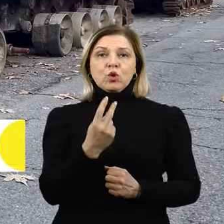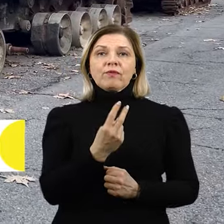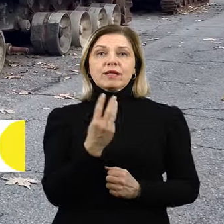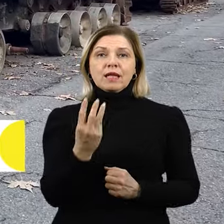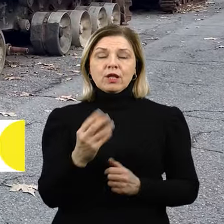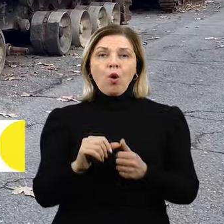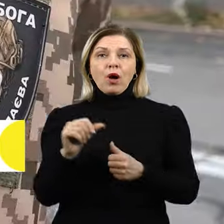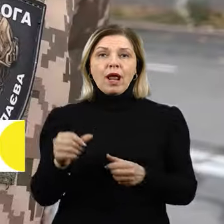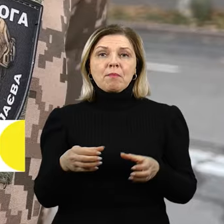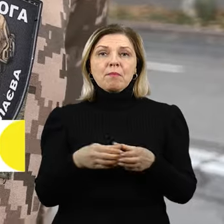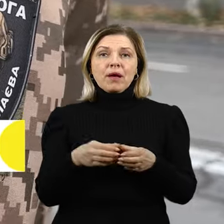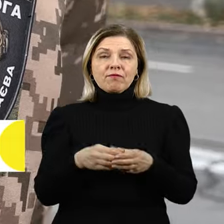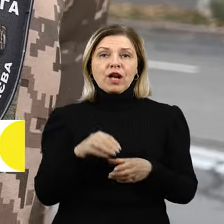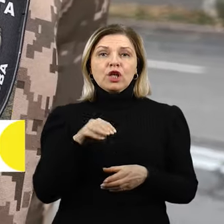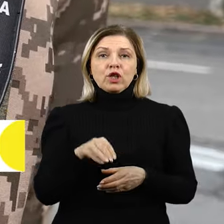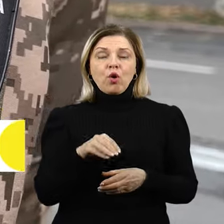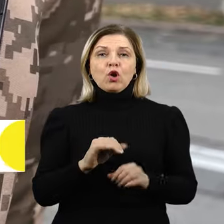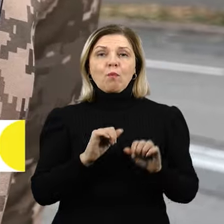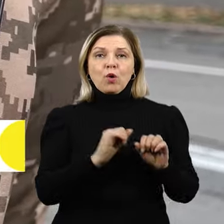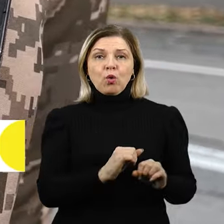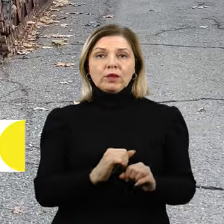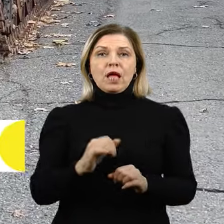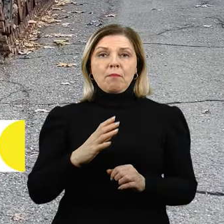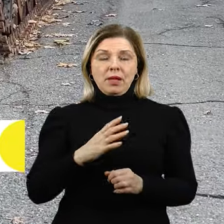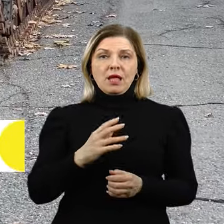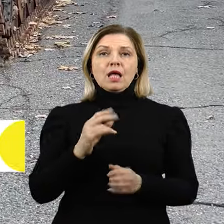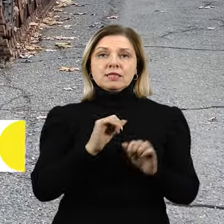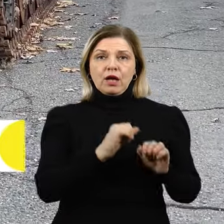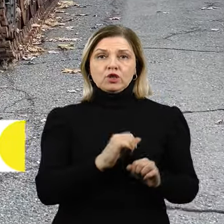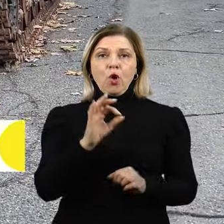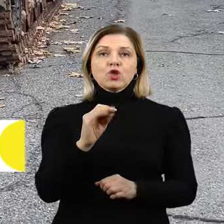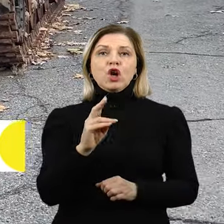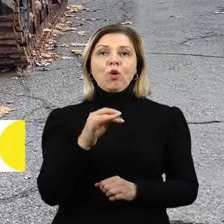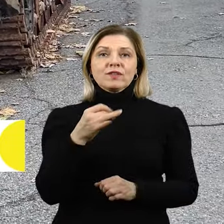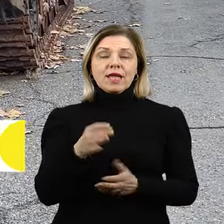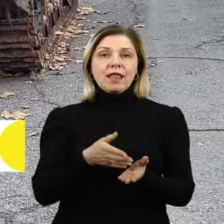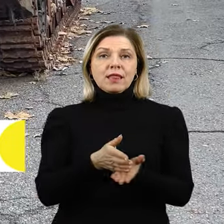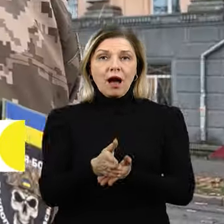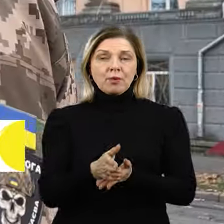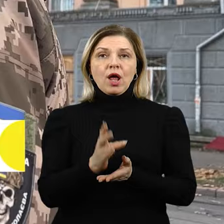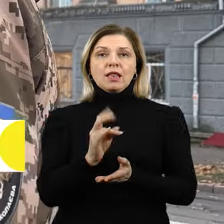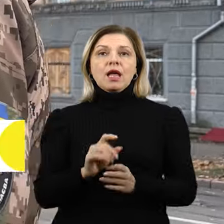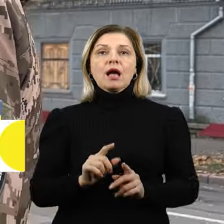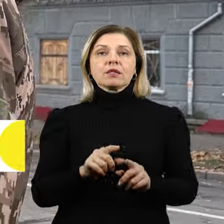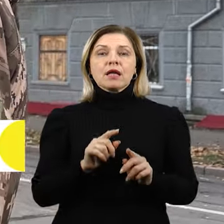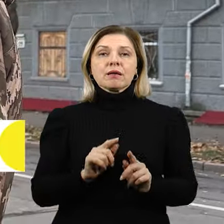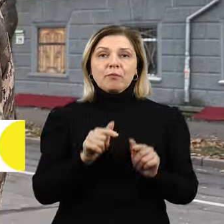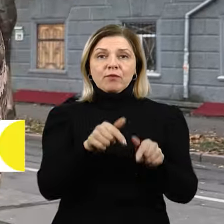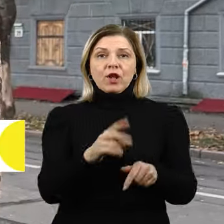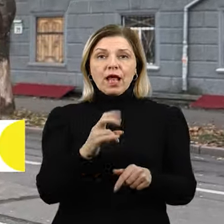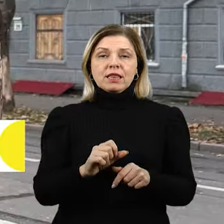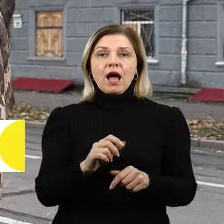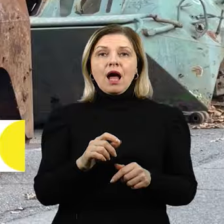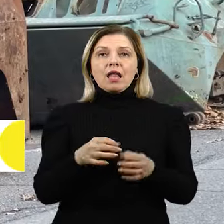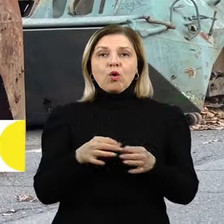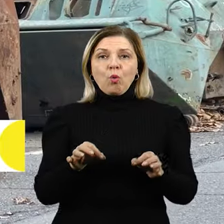окрема бригада територіальної оборони Збройних сил України ставала на захист Очаківського напрямку, заходила на деокуповані території Миколаївщини,